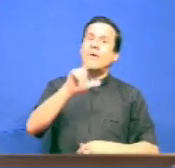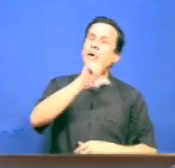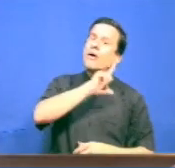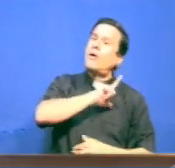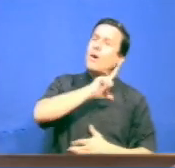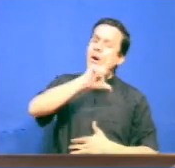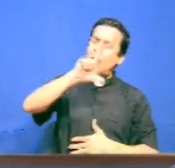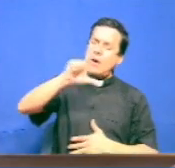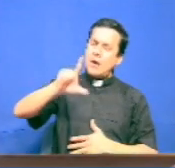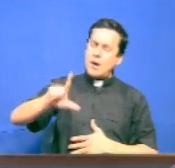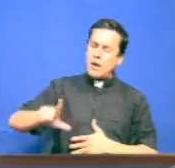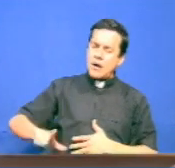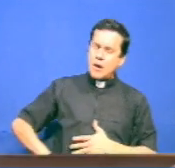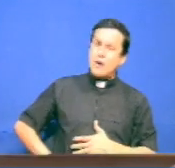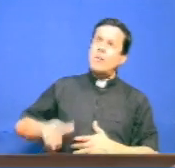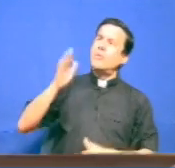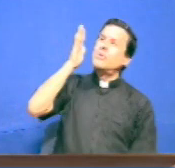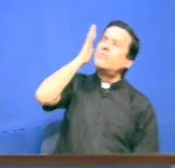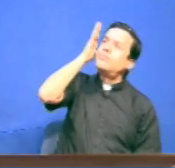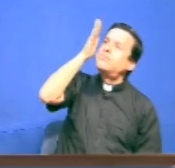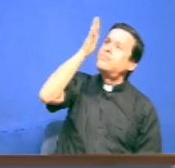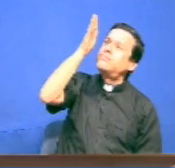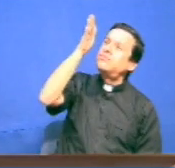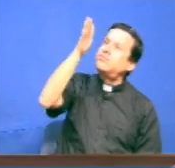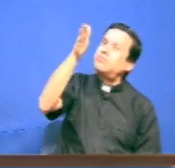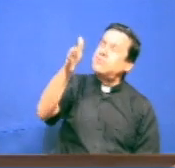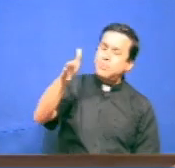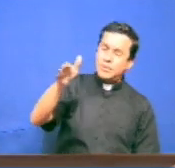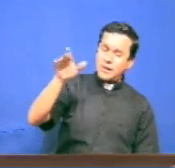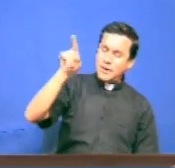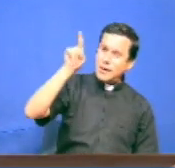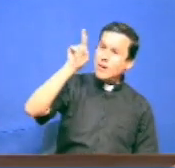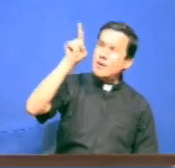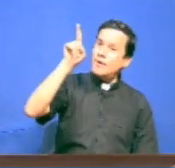Utanijulisha njia ya uzima.